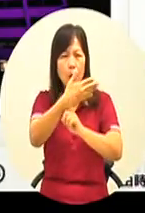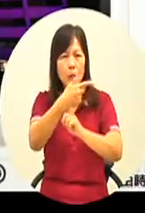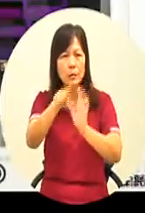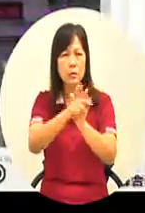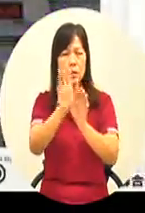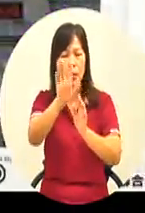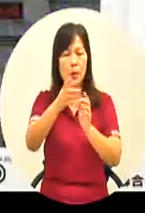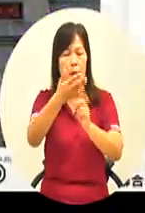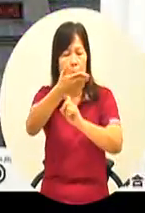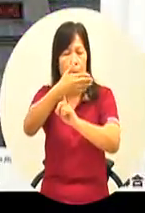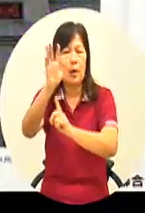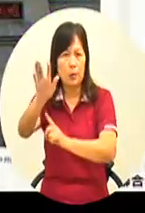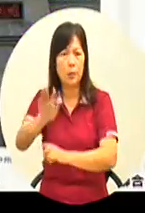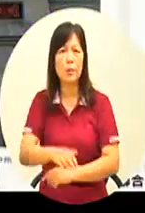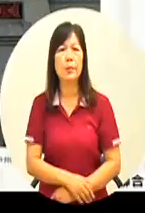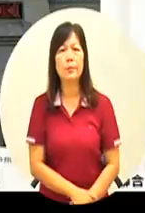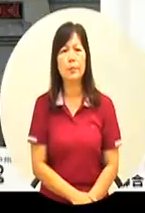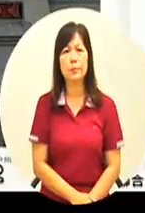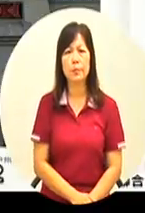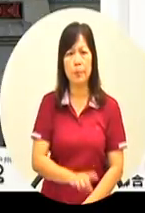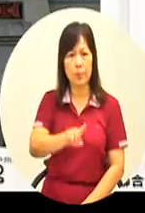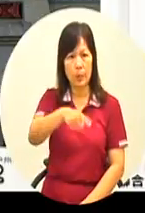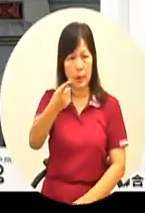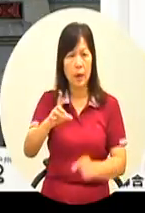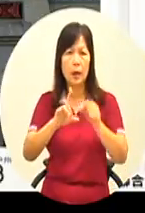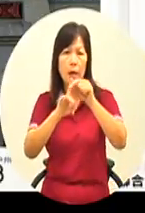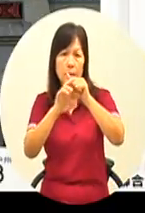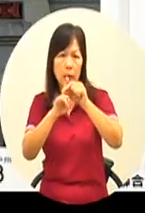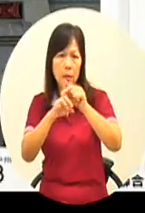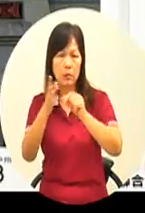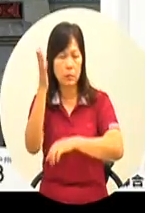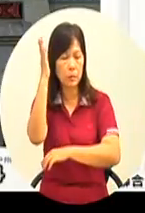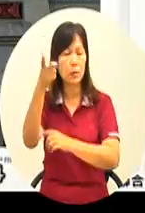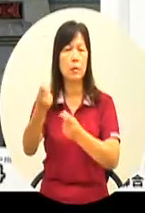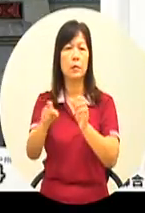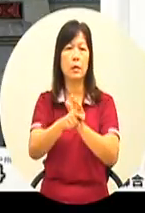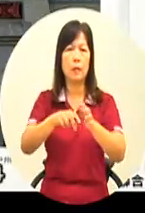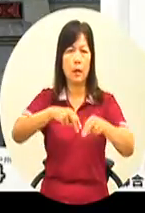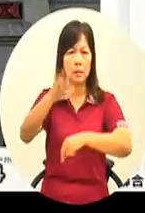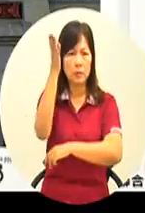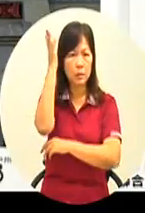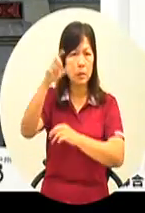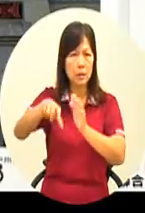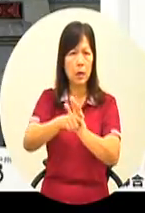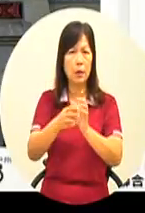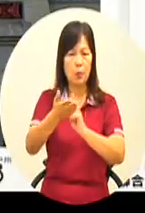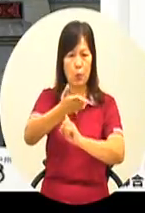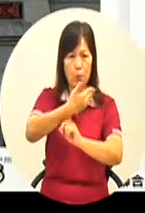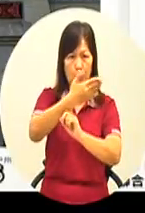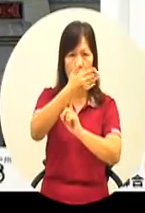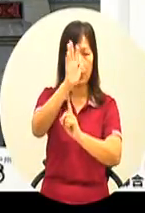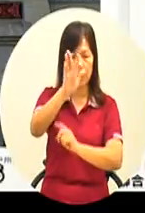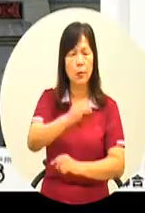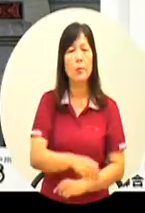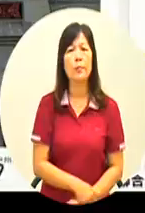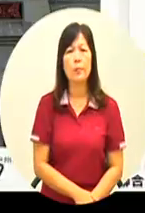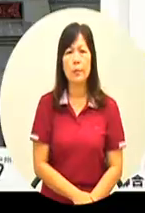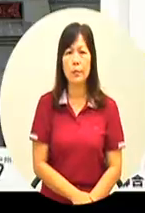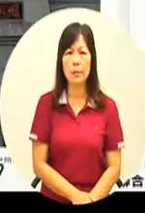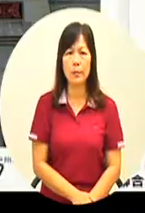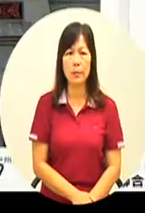面，然后紧接着台中市政府也在他们的行政大楼升上的彩虹旗哦。那我想针